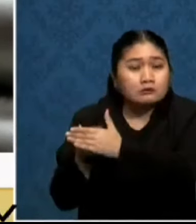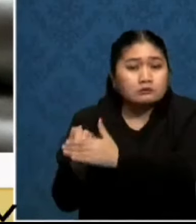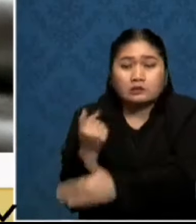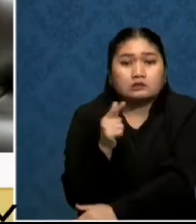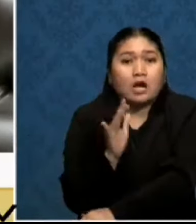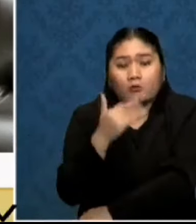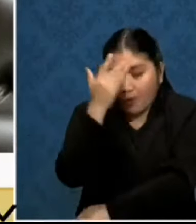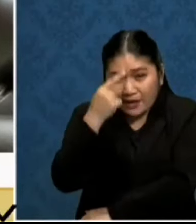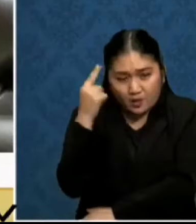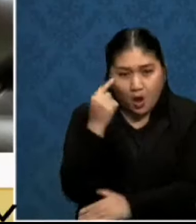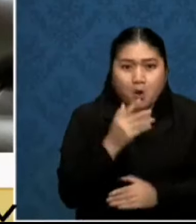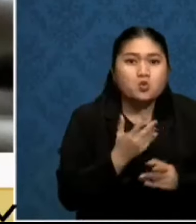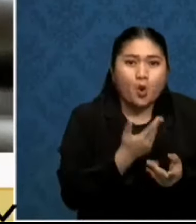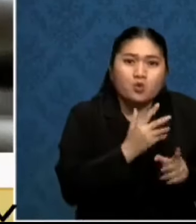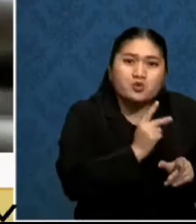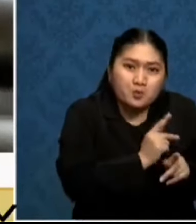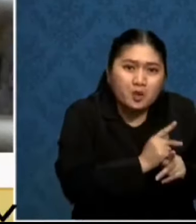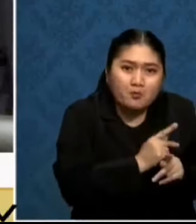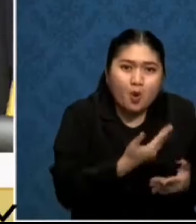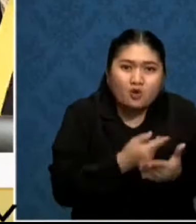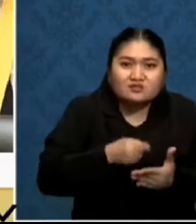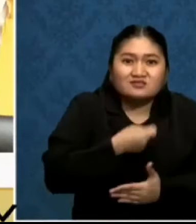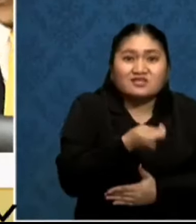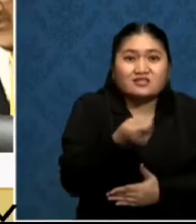แจกสนองนโยบาย